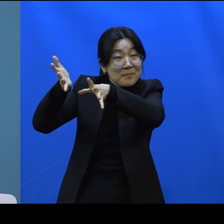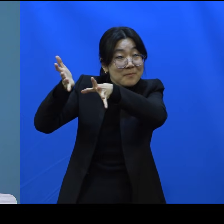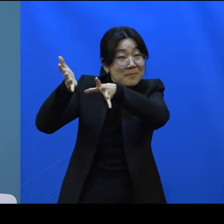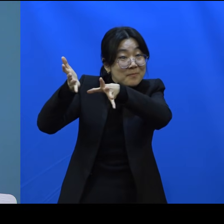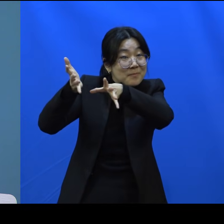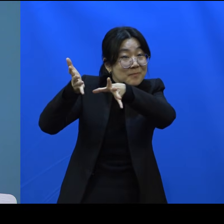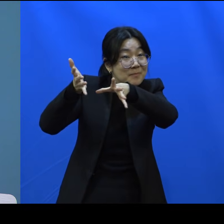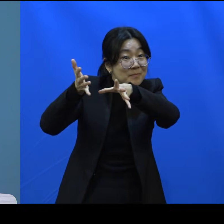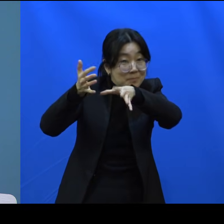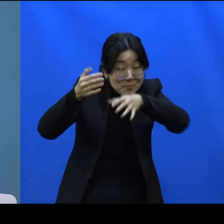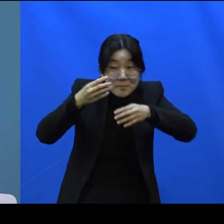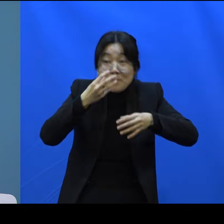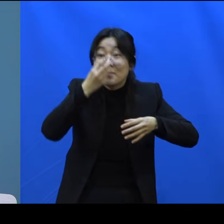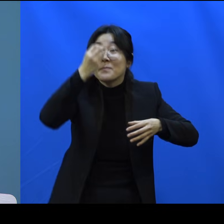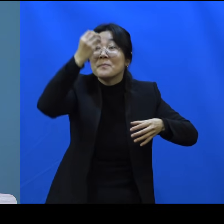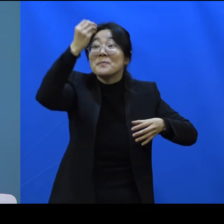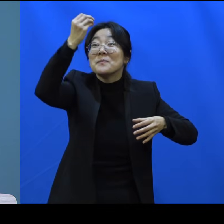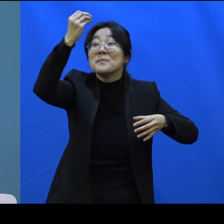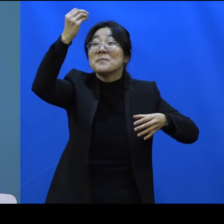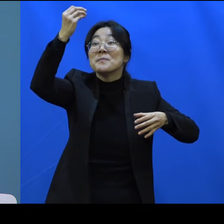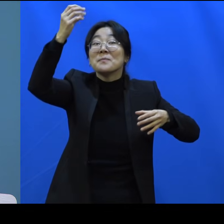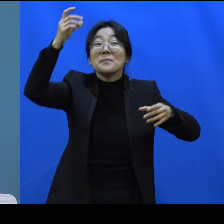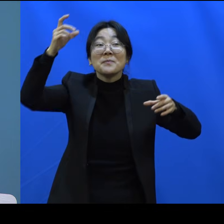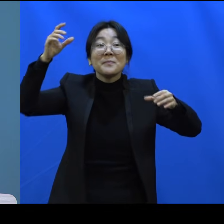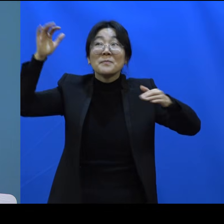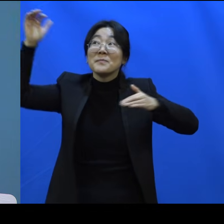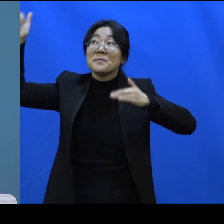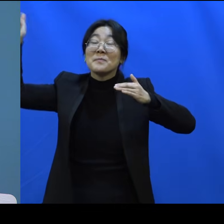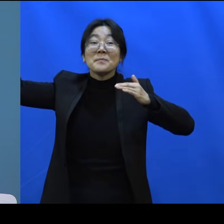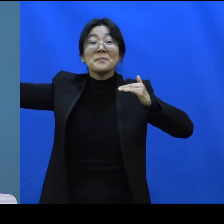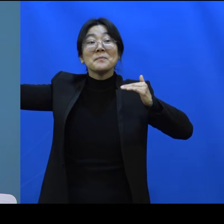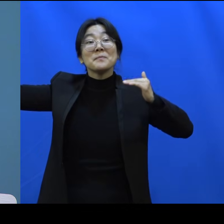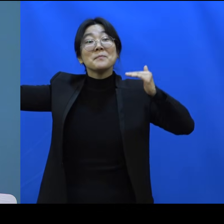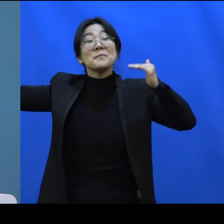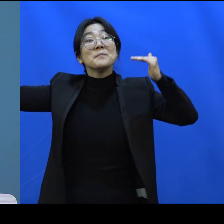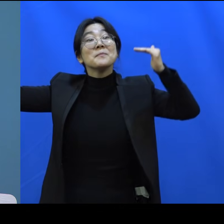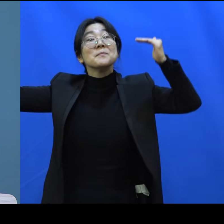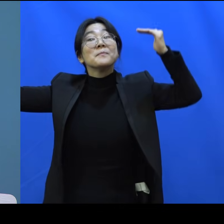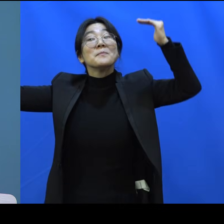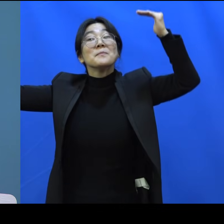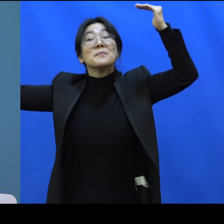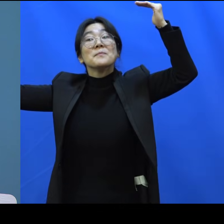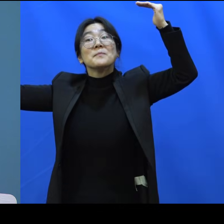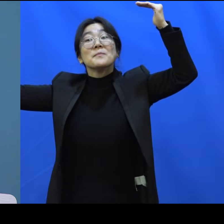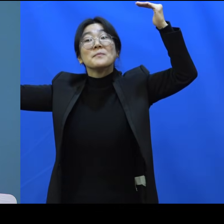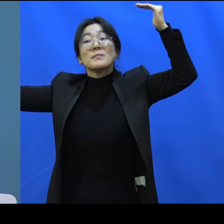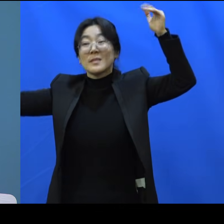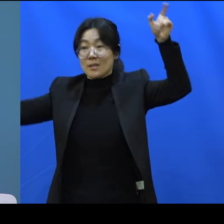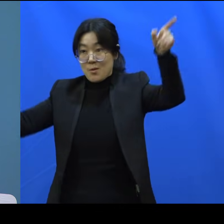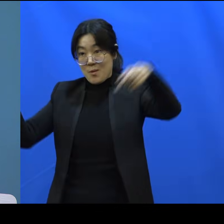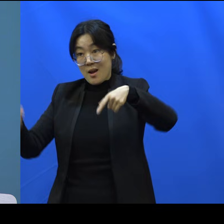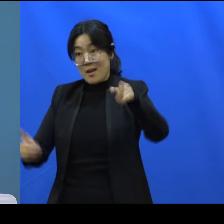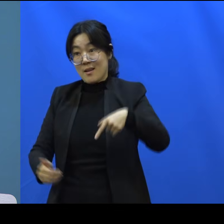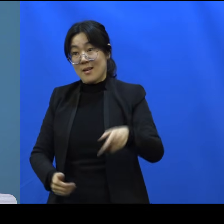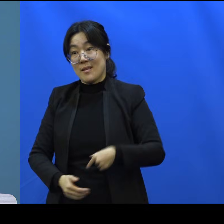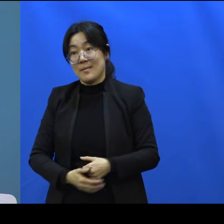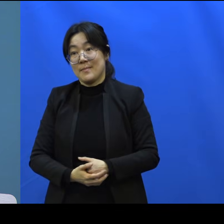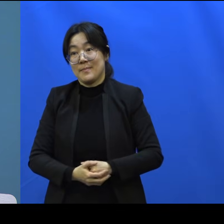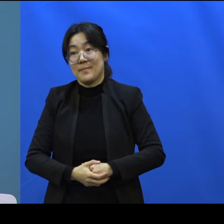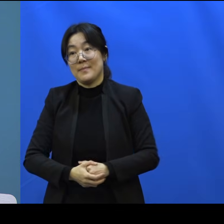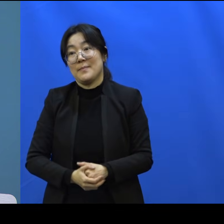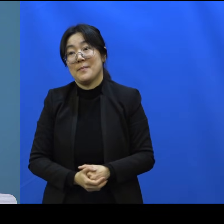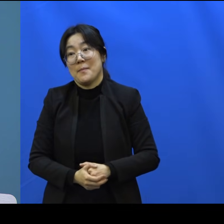꼼짝 못하게 하시는 거예요. 그러니까 여러분, 모세는 이 40년 동안,